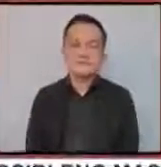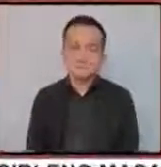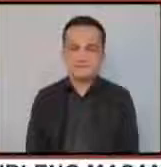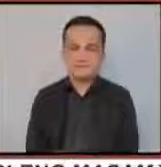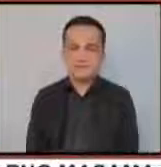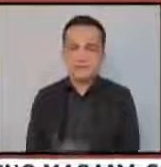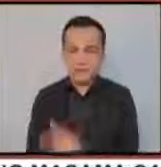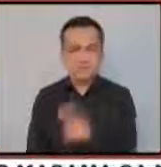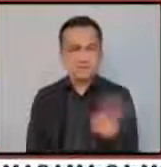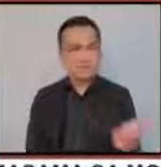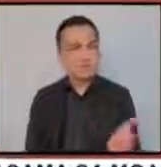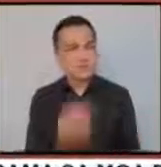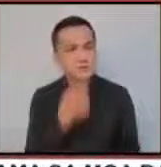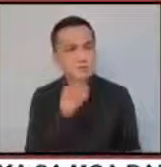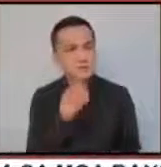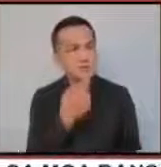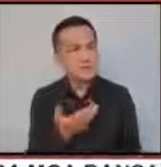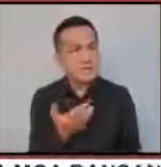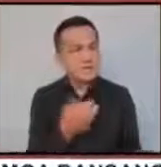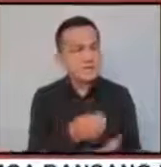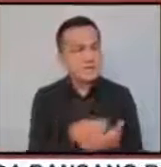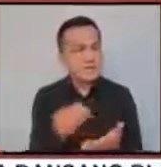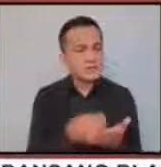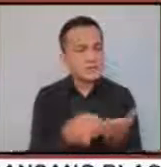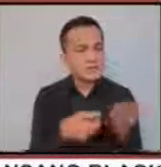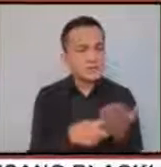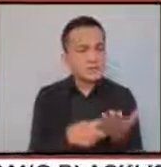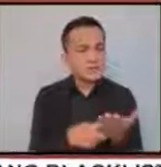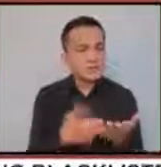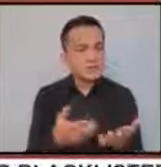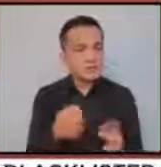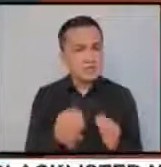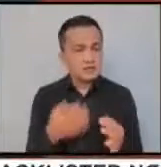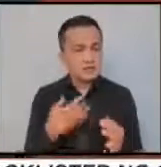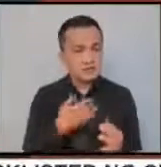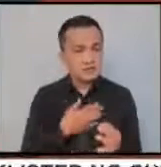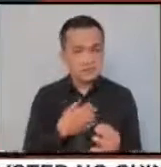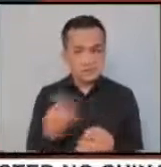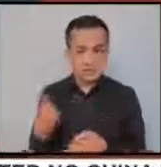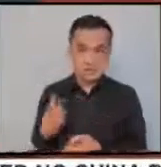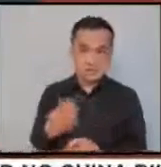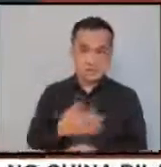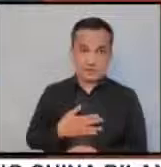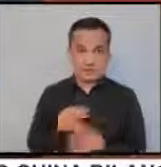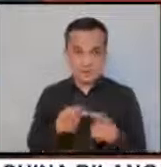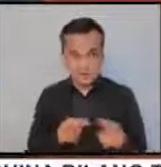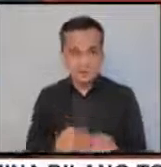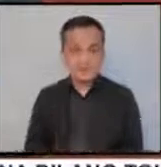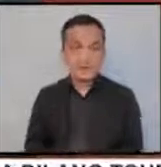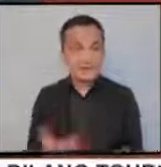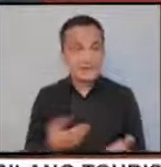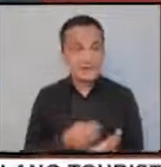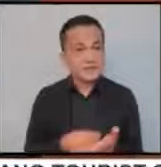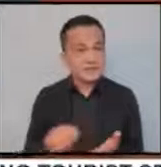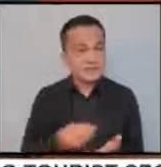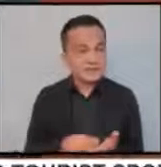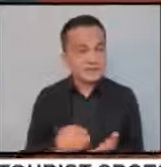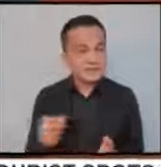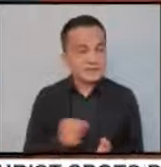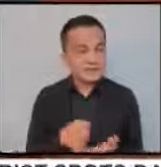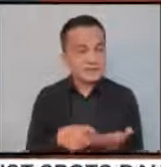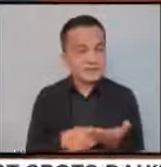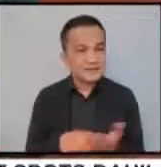Odette, saan po ba nakakabili ng ticket in case may gustong manood, kagaya kami ni Fig, gusto namin manood? Saan po kami makakakuha ng tickets?